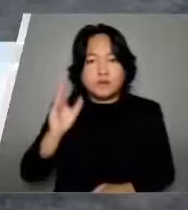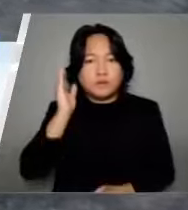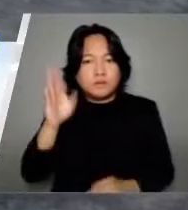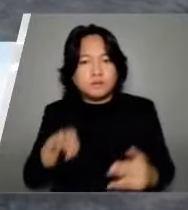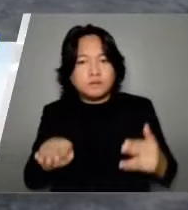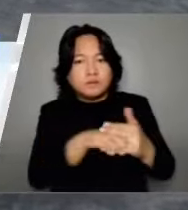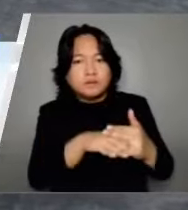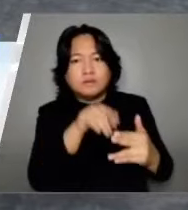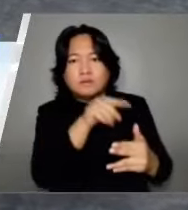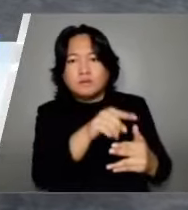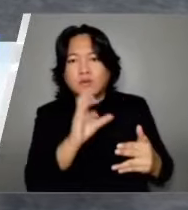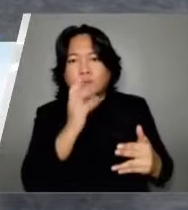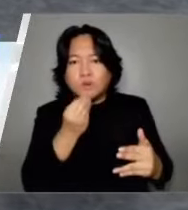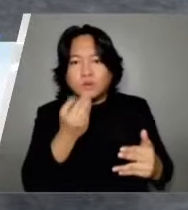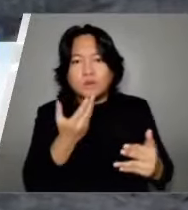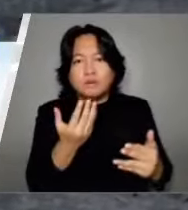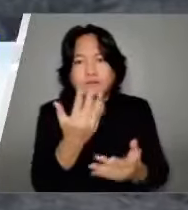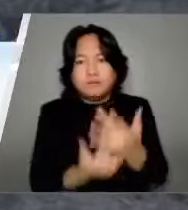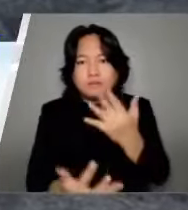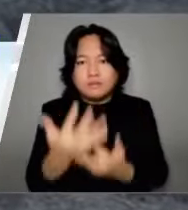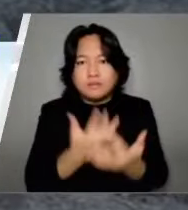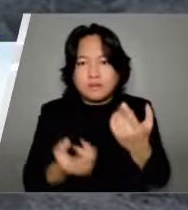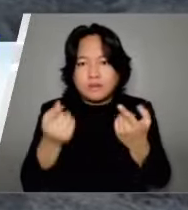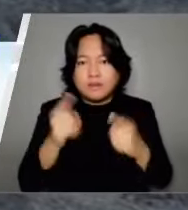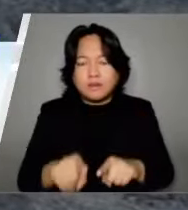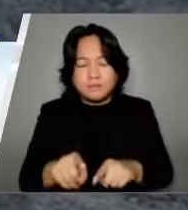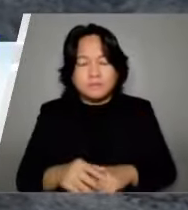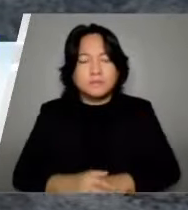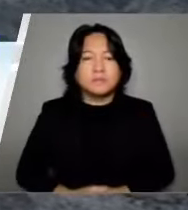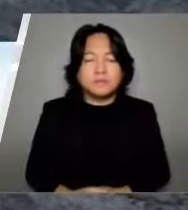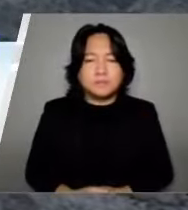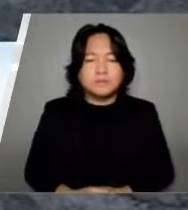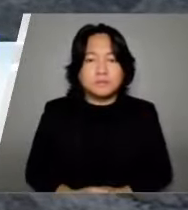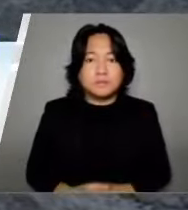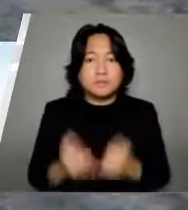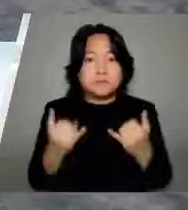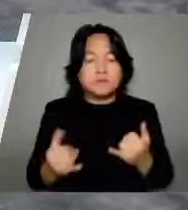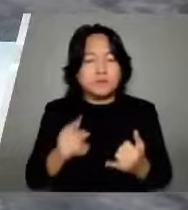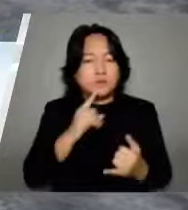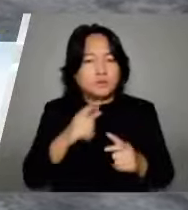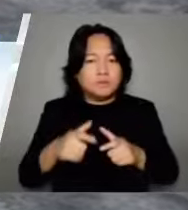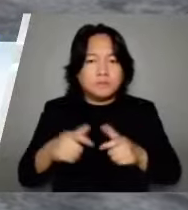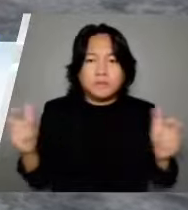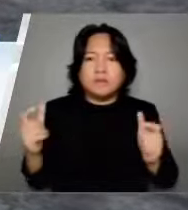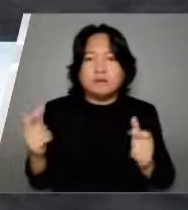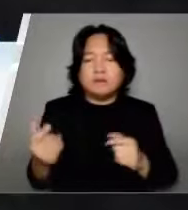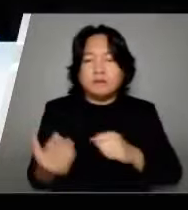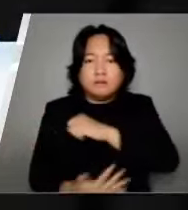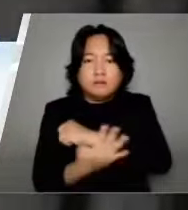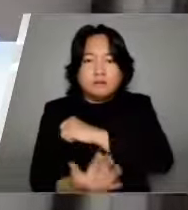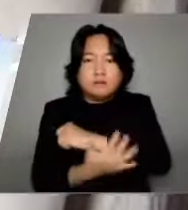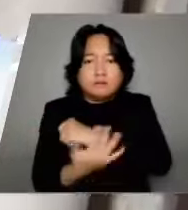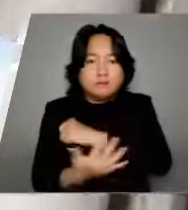likod ng pagsusunog. Sa ngayon, ito ang pinakamalaking insidente ng grass fire na naitala sa